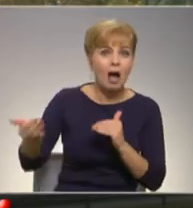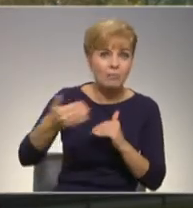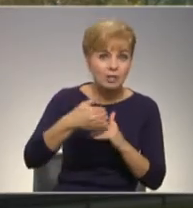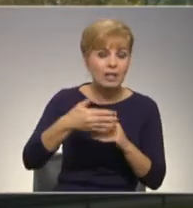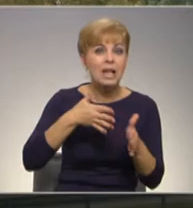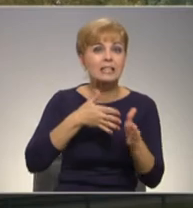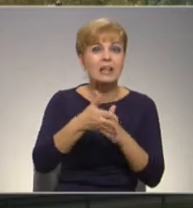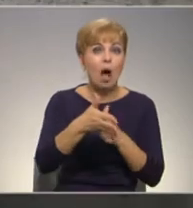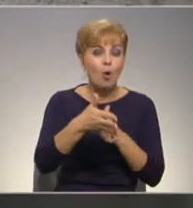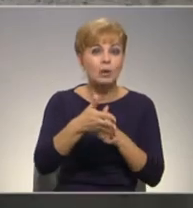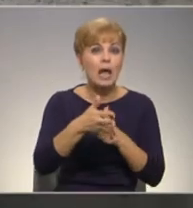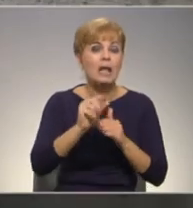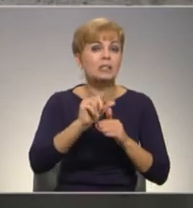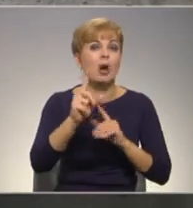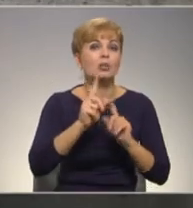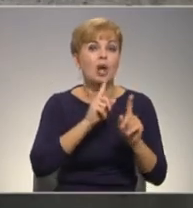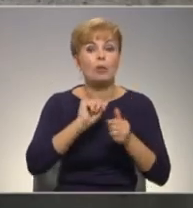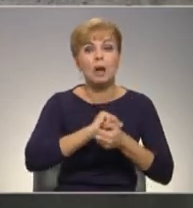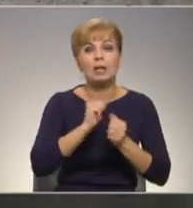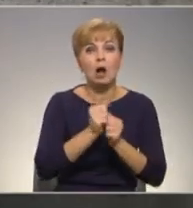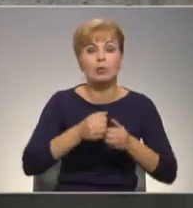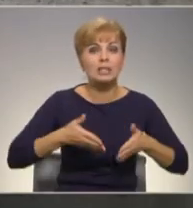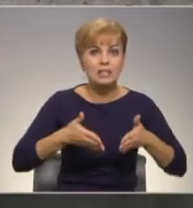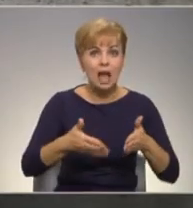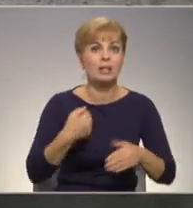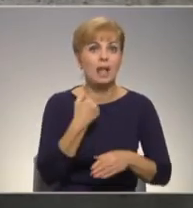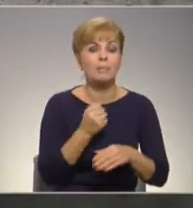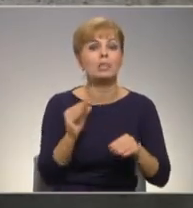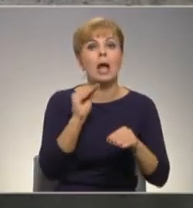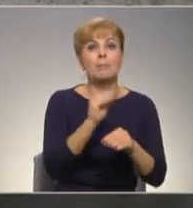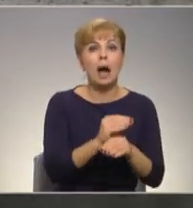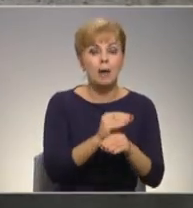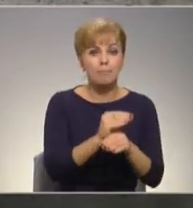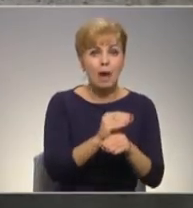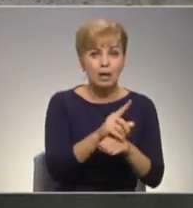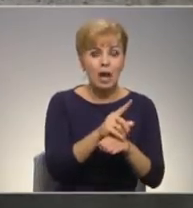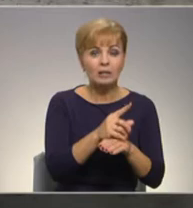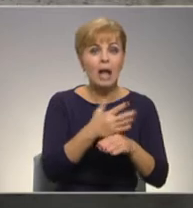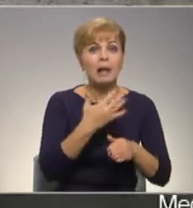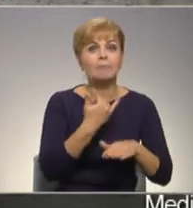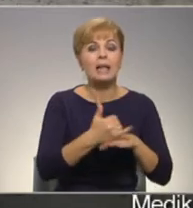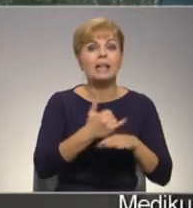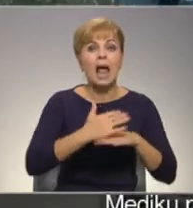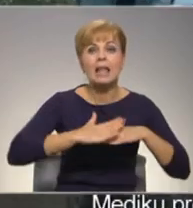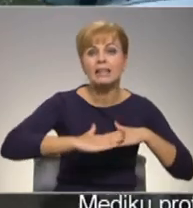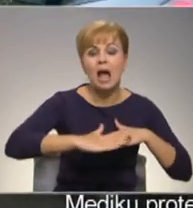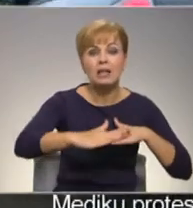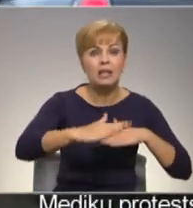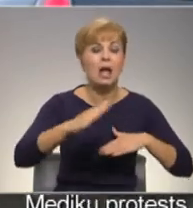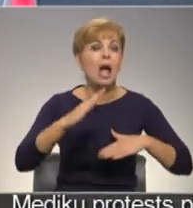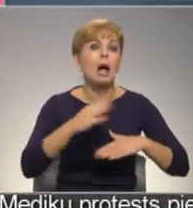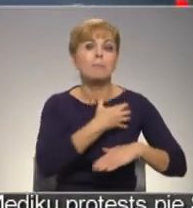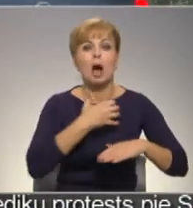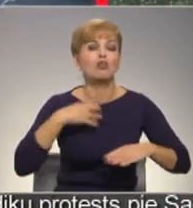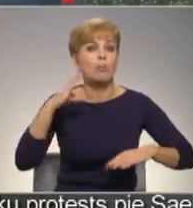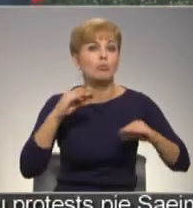Dišstendei. Pieaugot satiksmēs šo grantēto ceļa posmu nepieciešams papildus regulāri planēt un greiderēt. Pagasta pārvaldes budžetā šādi līdzekļi